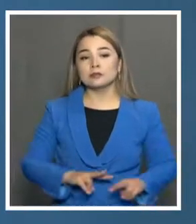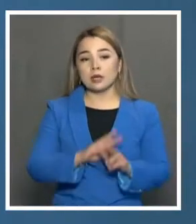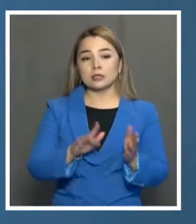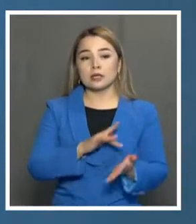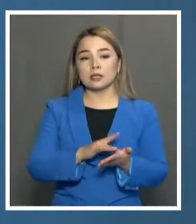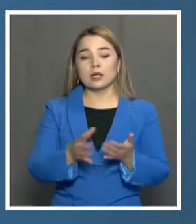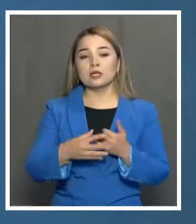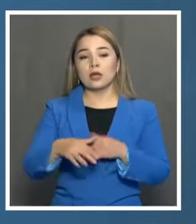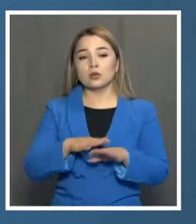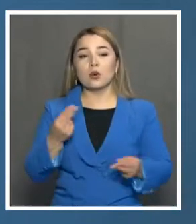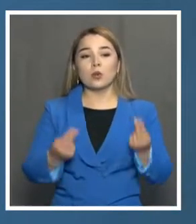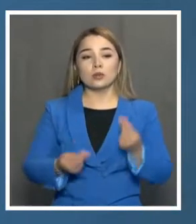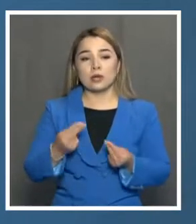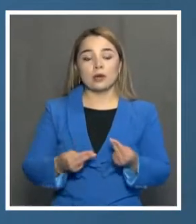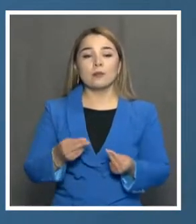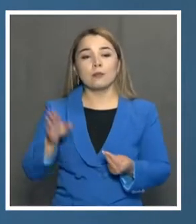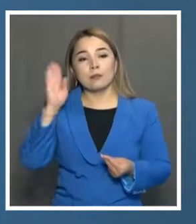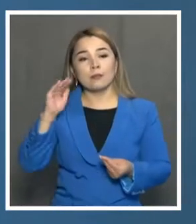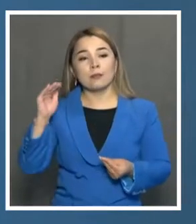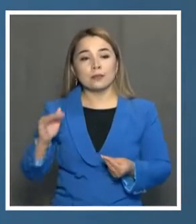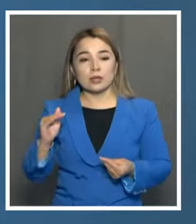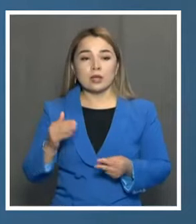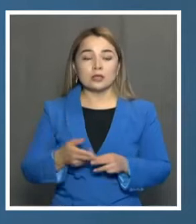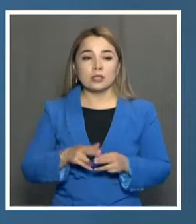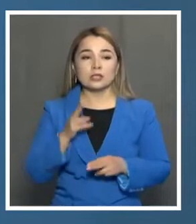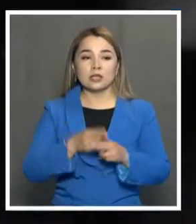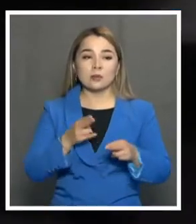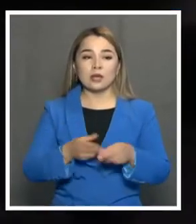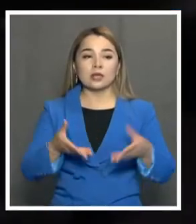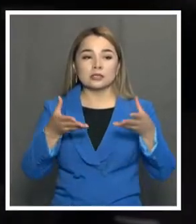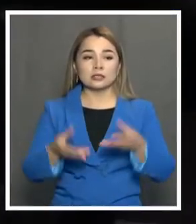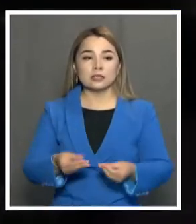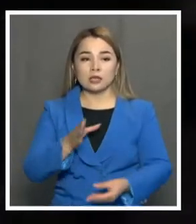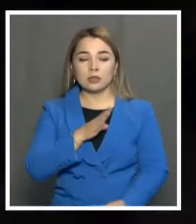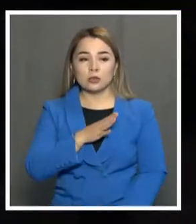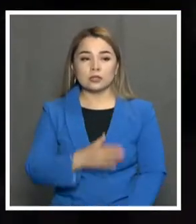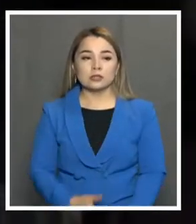алдындағы алаңда ойнап жүрген баланың қолы темірге қысылып қалды.